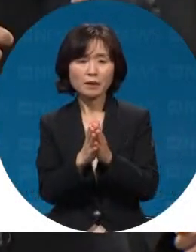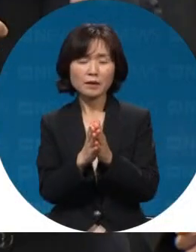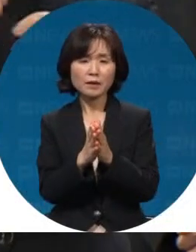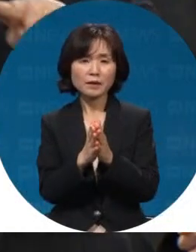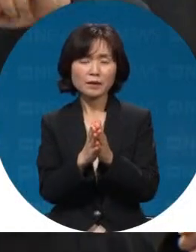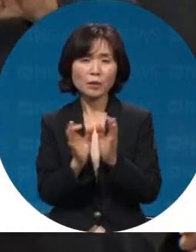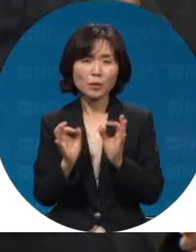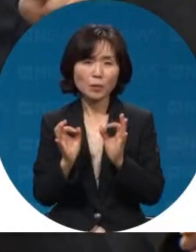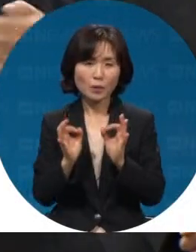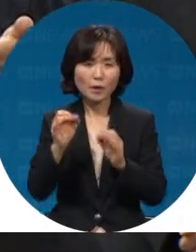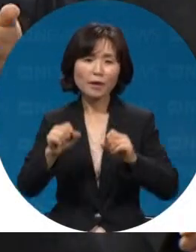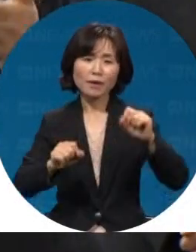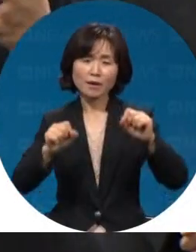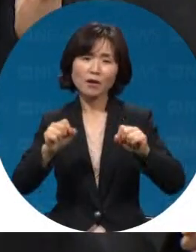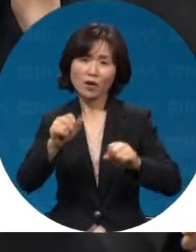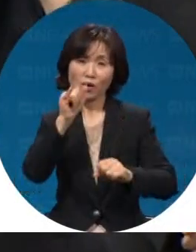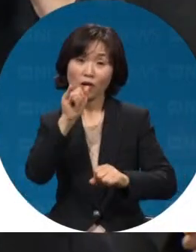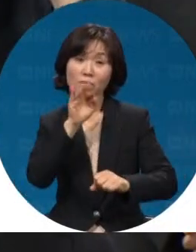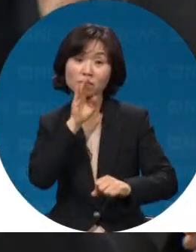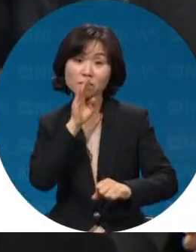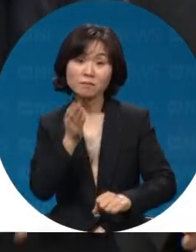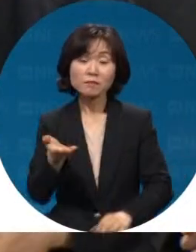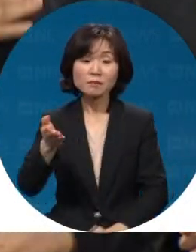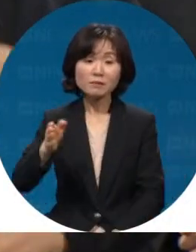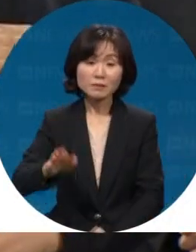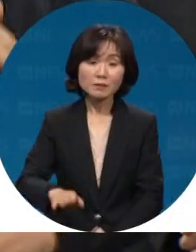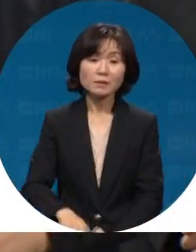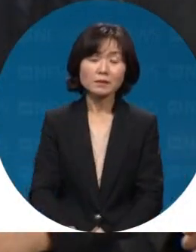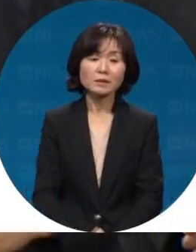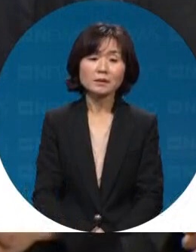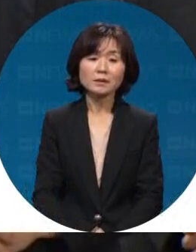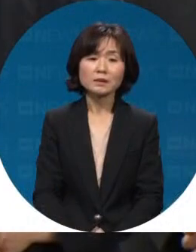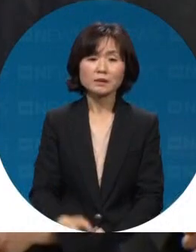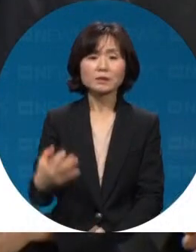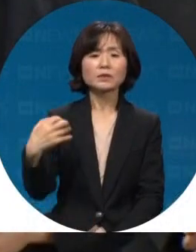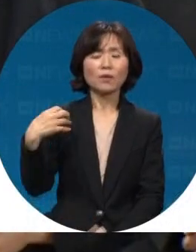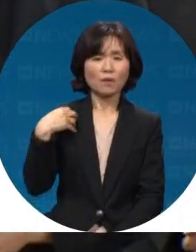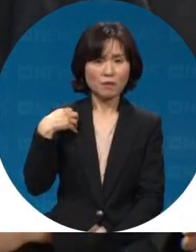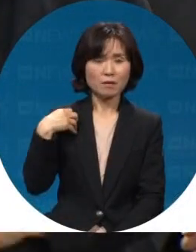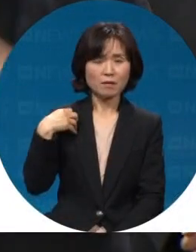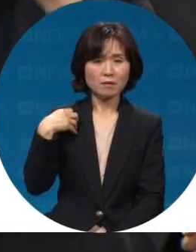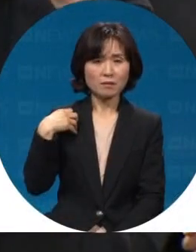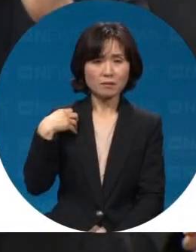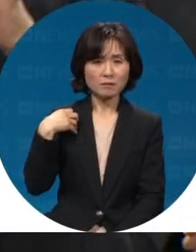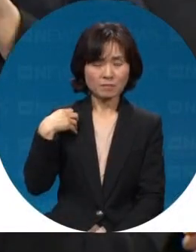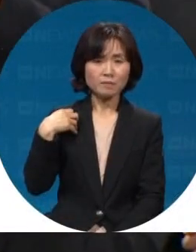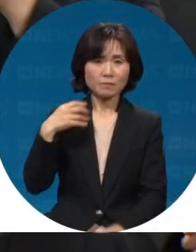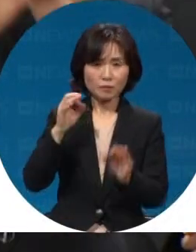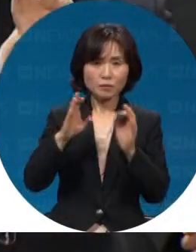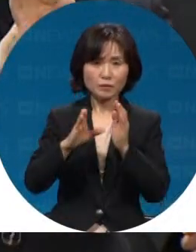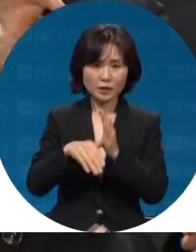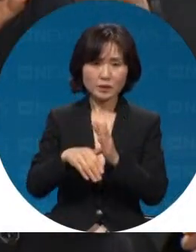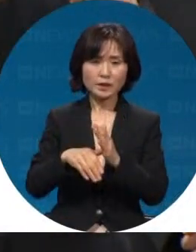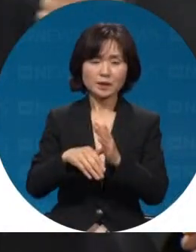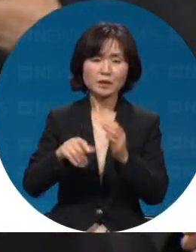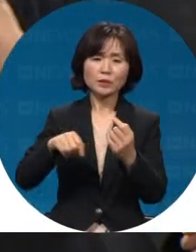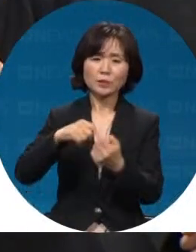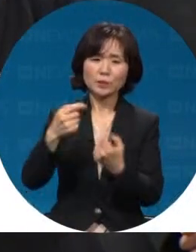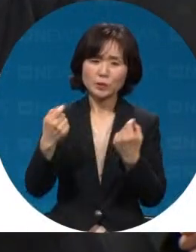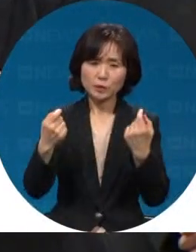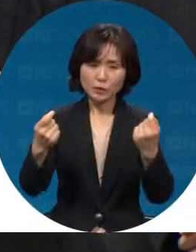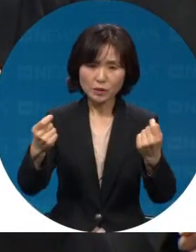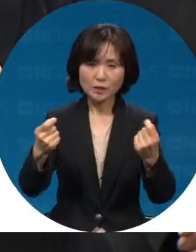노력이 성 걸로 알고 있습니다 그럼 아 그 기능상 유지하거나 또는 존속하는